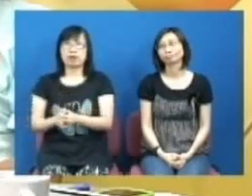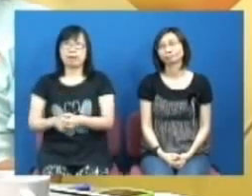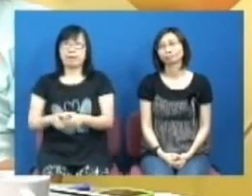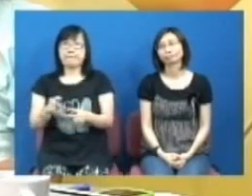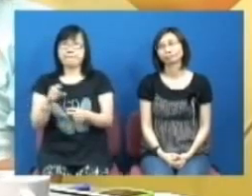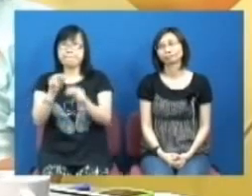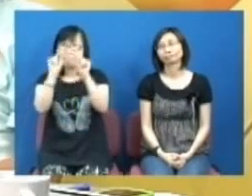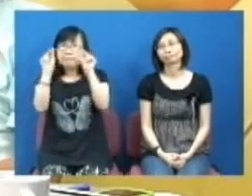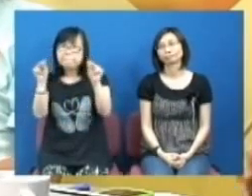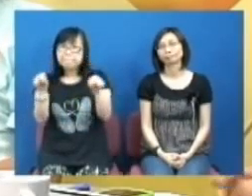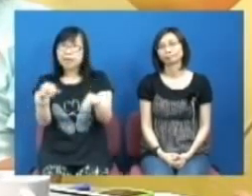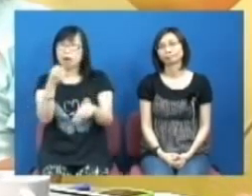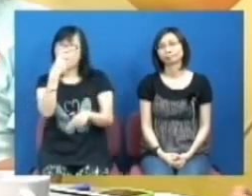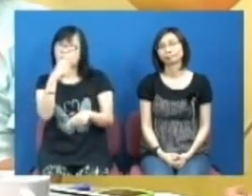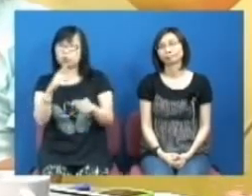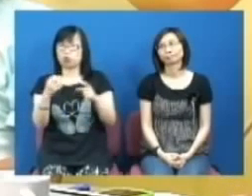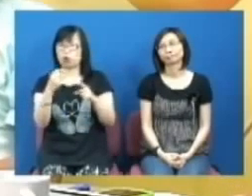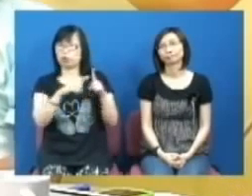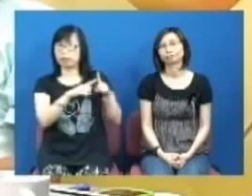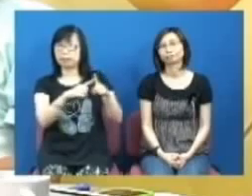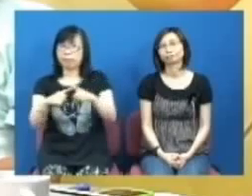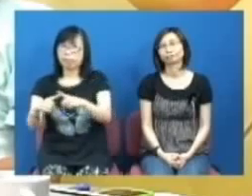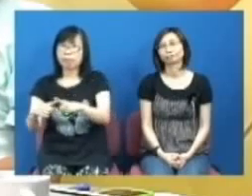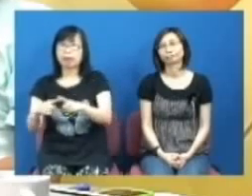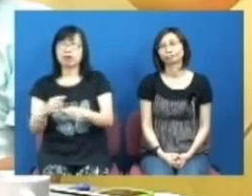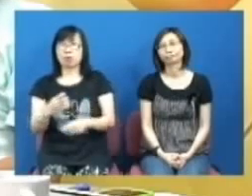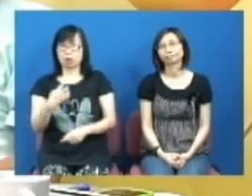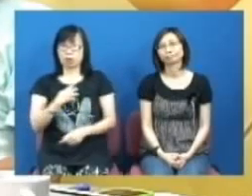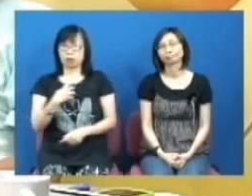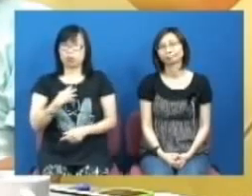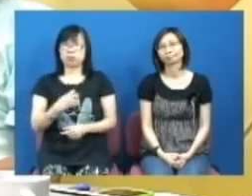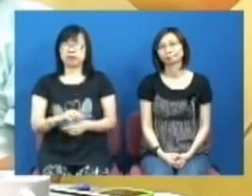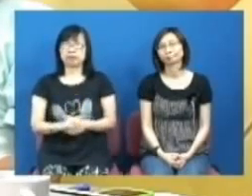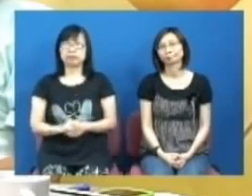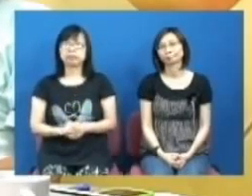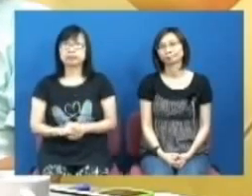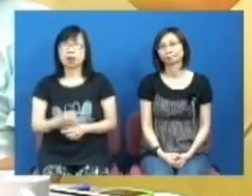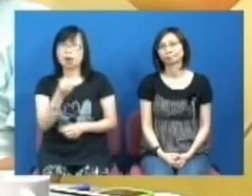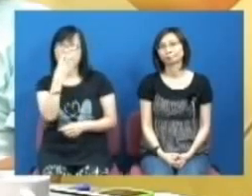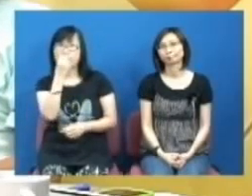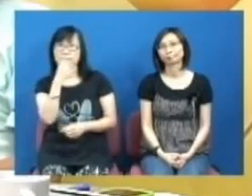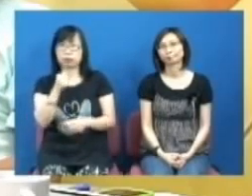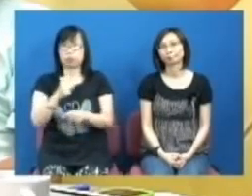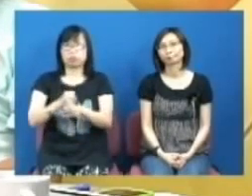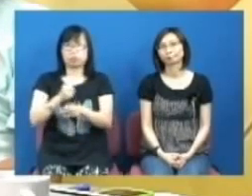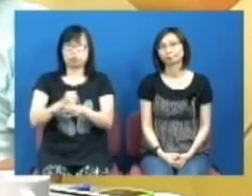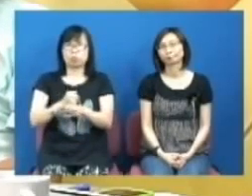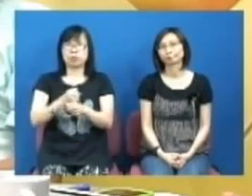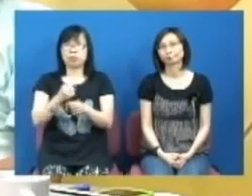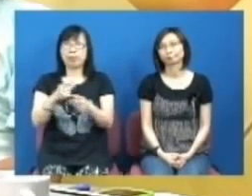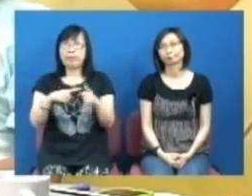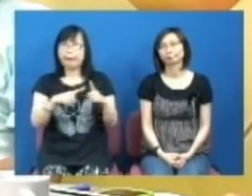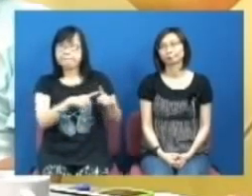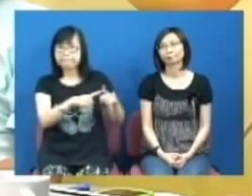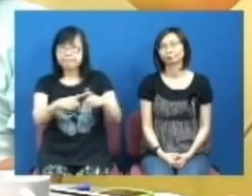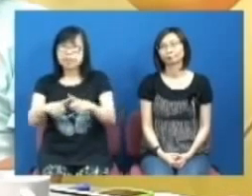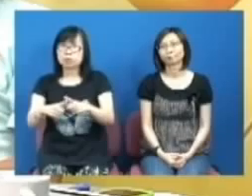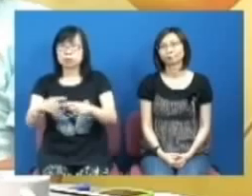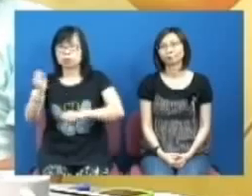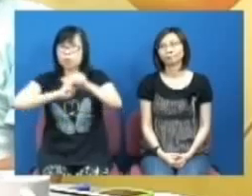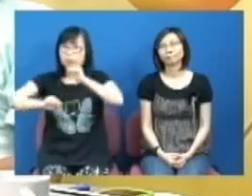在於咩咧？香港嘅民主派覺得佢喺香港做嘅民主運動，除咗